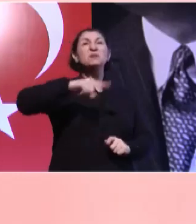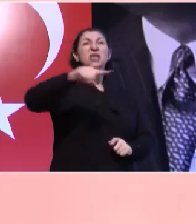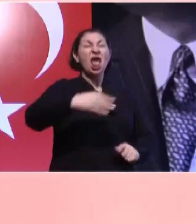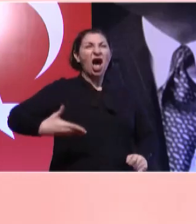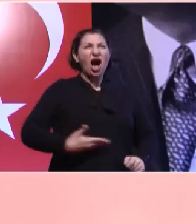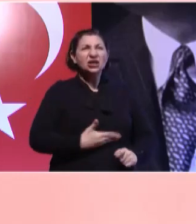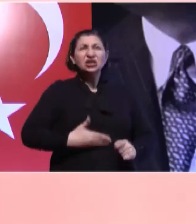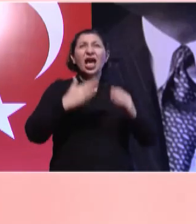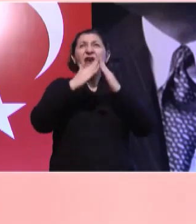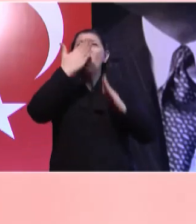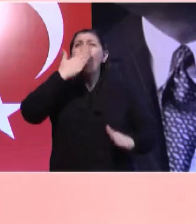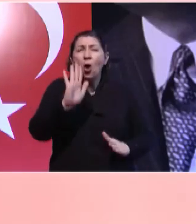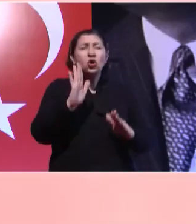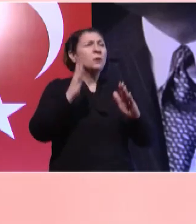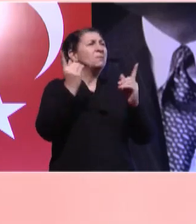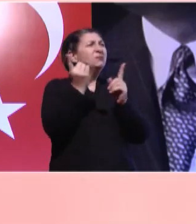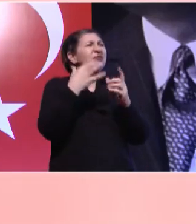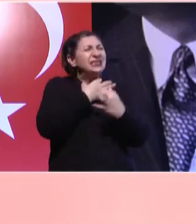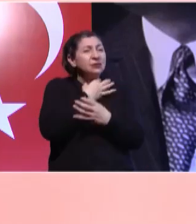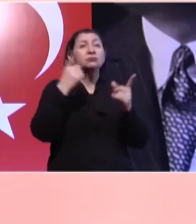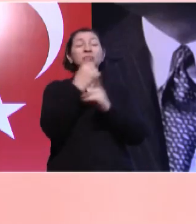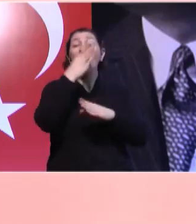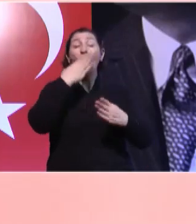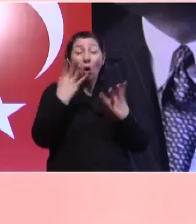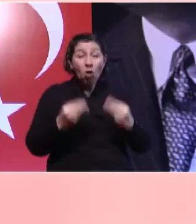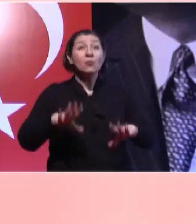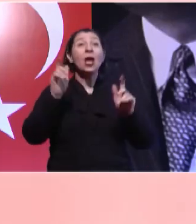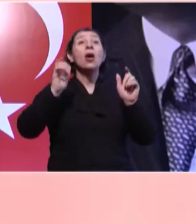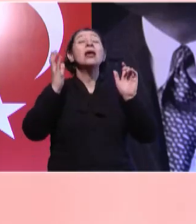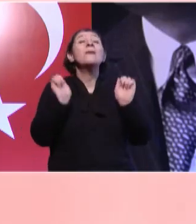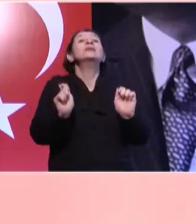açıkta kalmadığı güçlü bir sosyal devleti inşa etmek zorundayız.